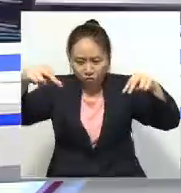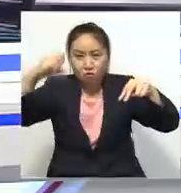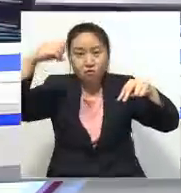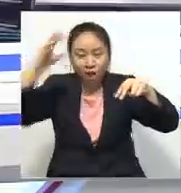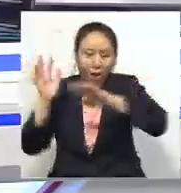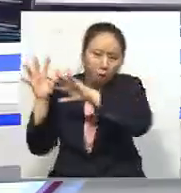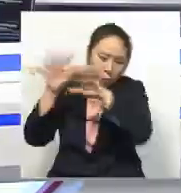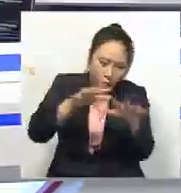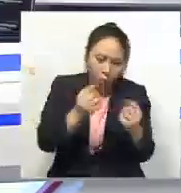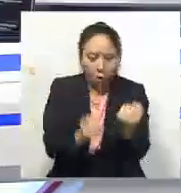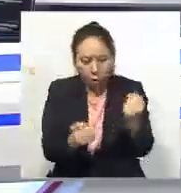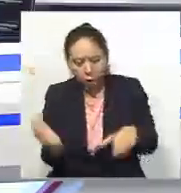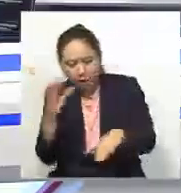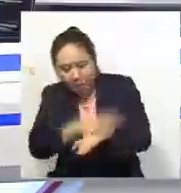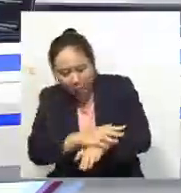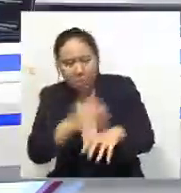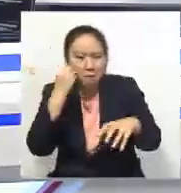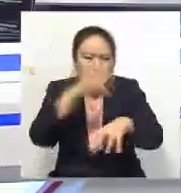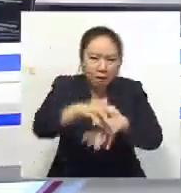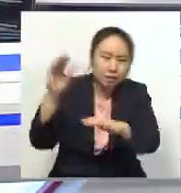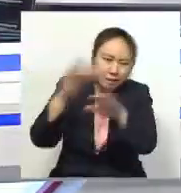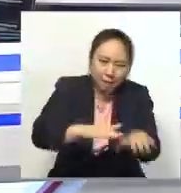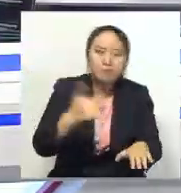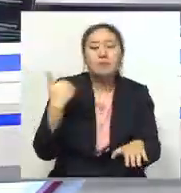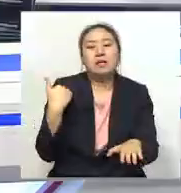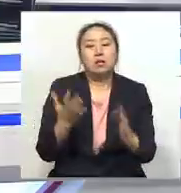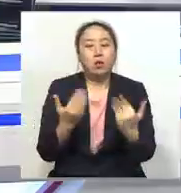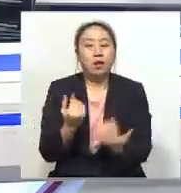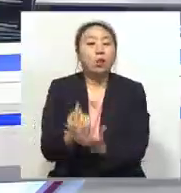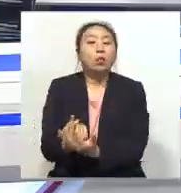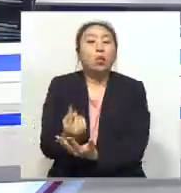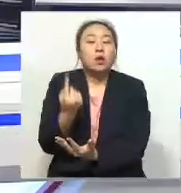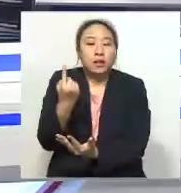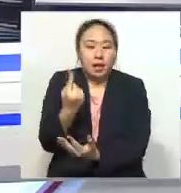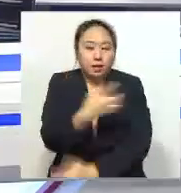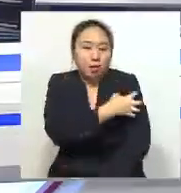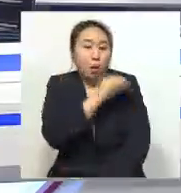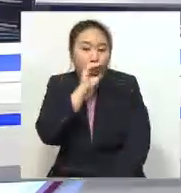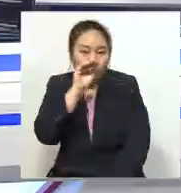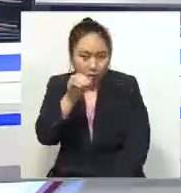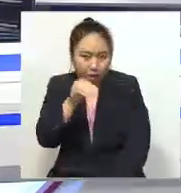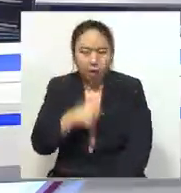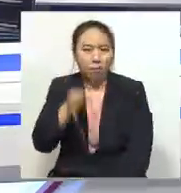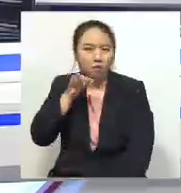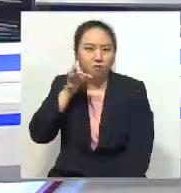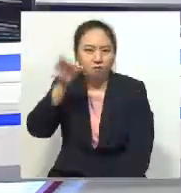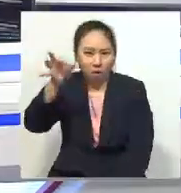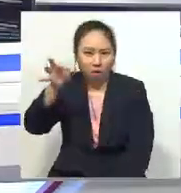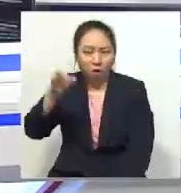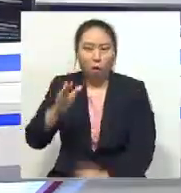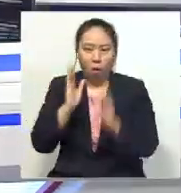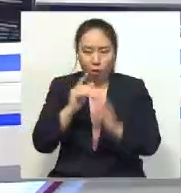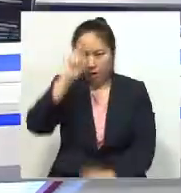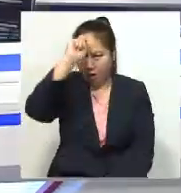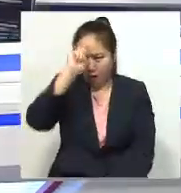เสียหายจำนวนมากนะคะเบื้องต้นเนี่ยทางตัวแทนของกรุงเทพมหานครก็เข้าไปแจ้งความดำเนินคดีกับวิศวกรผู้